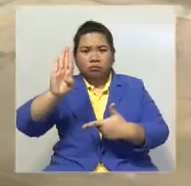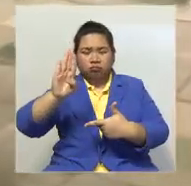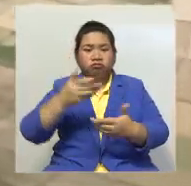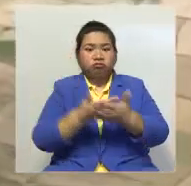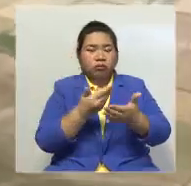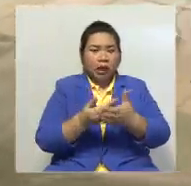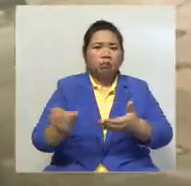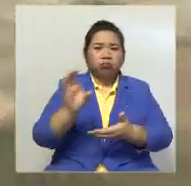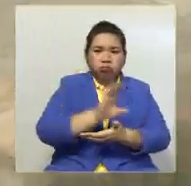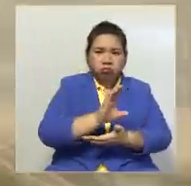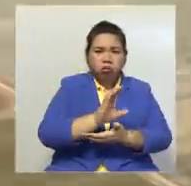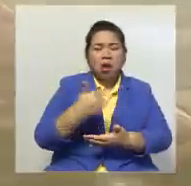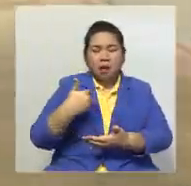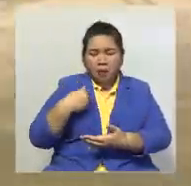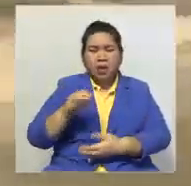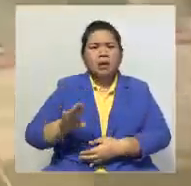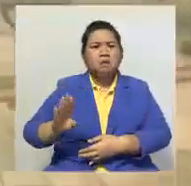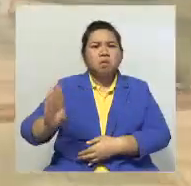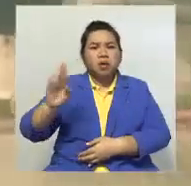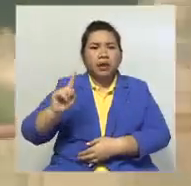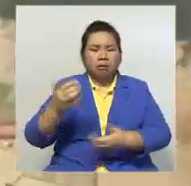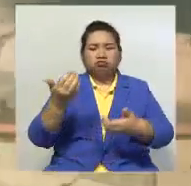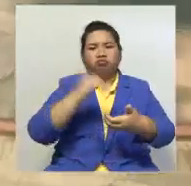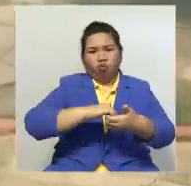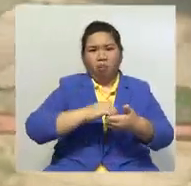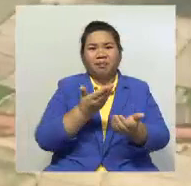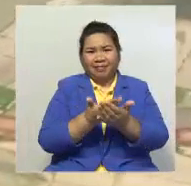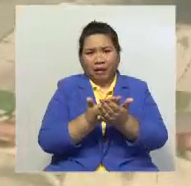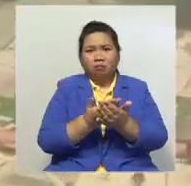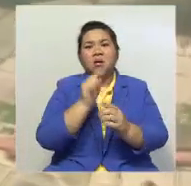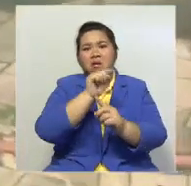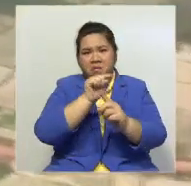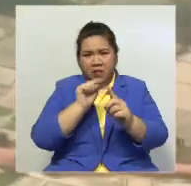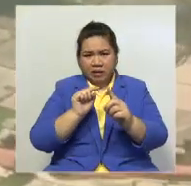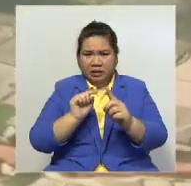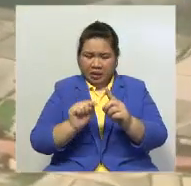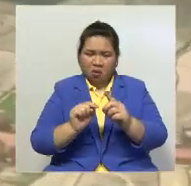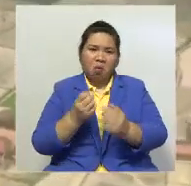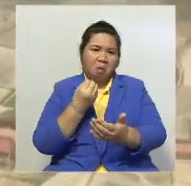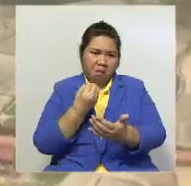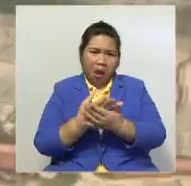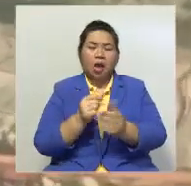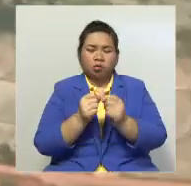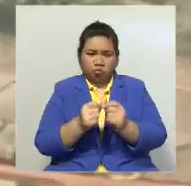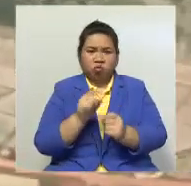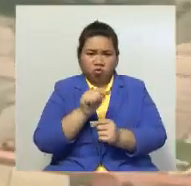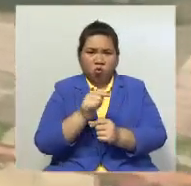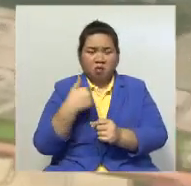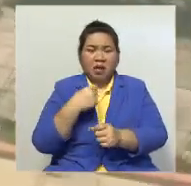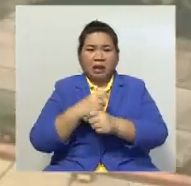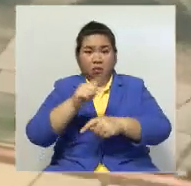ของ SK E&C นะคะซึ่งเป็นบริษัทผู้ร่วมทุนในสัดส่วนสูงสุดของโครงการก่อสร้างเขื่อน